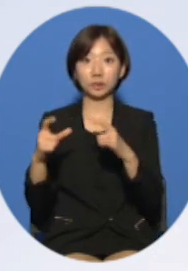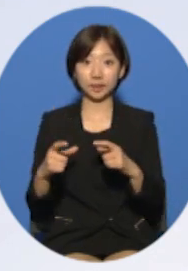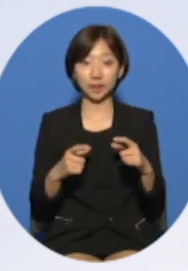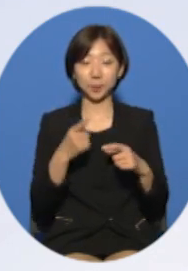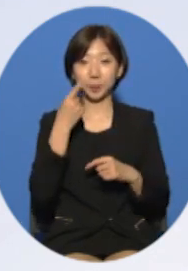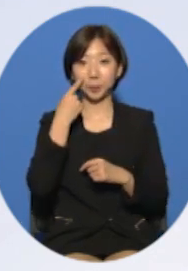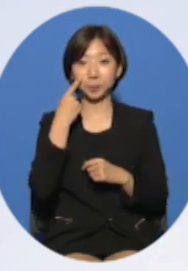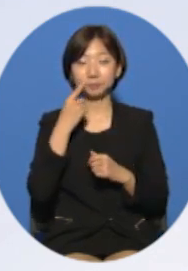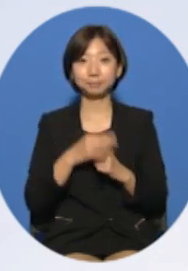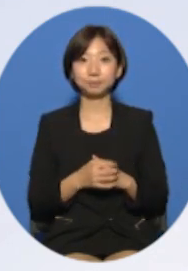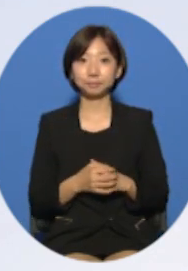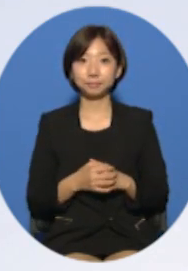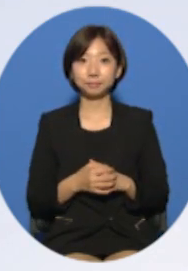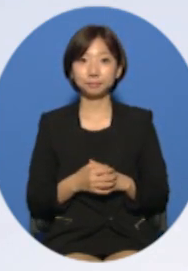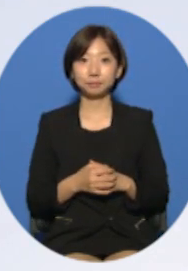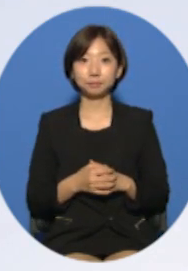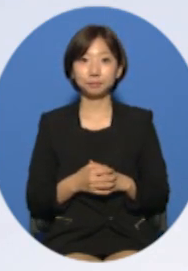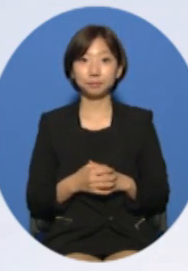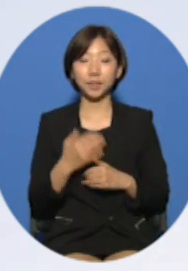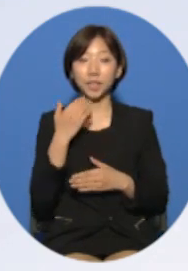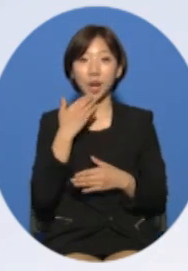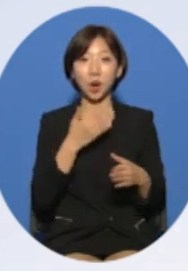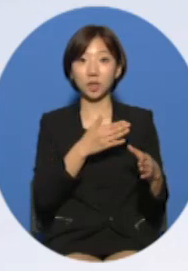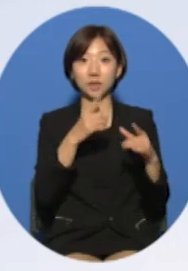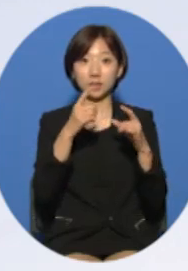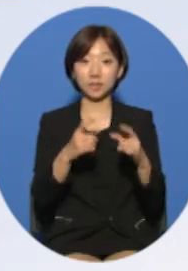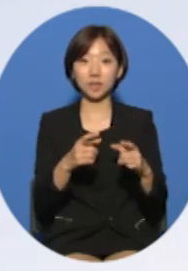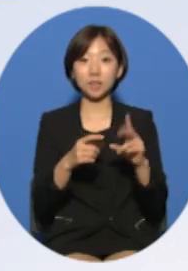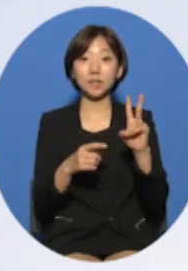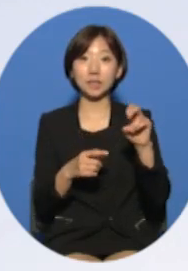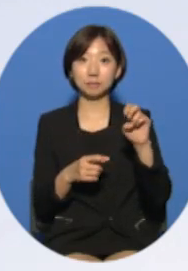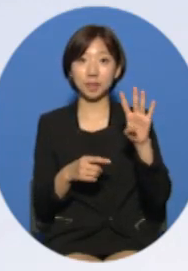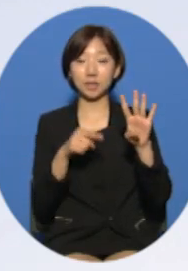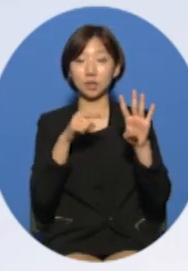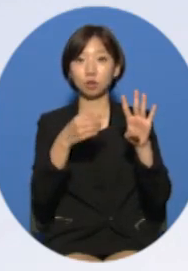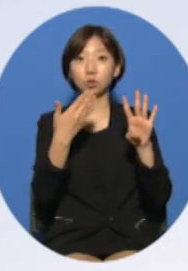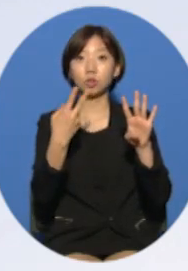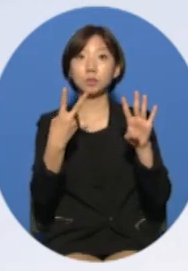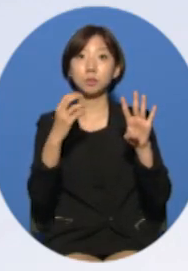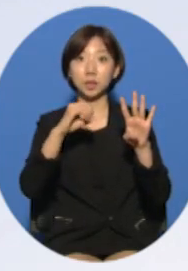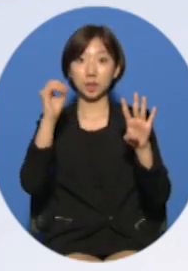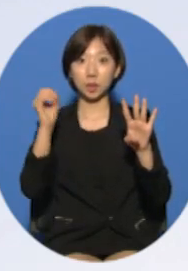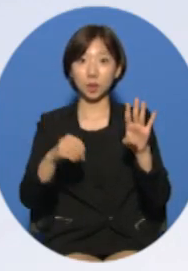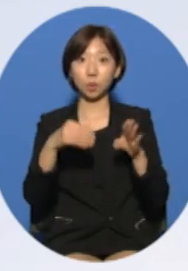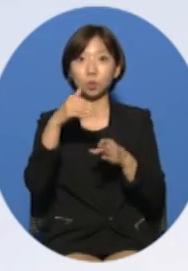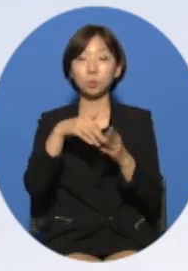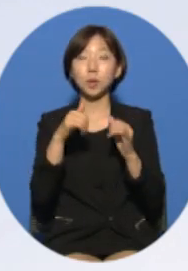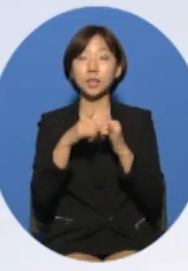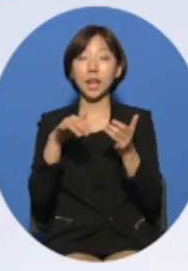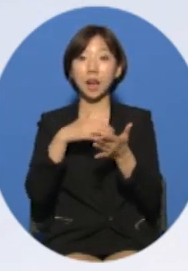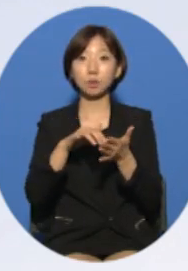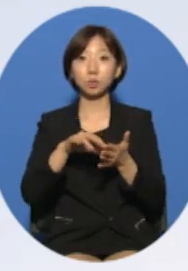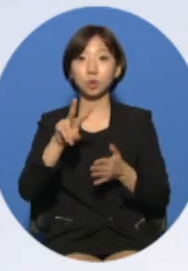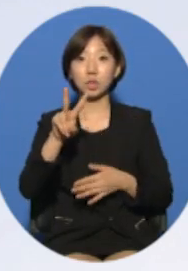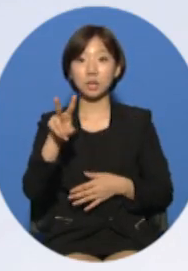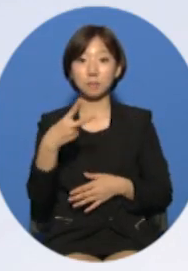투표율 살펴보겠습니다. 경기 24.92% 기록했고요. 투표자 수는